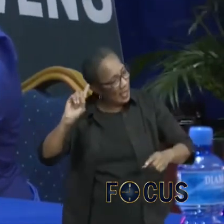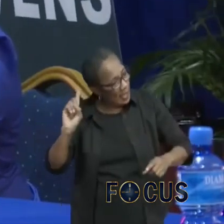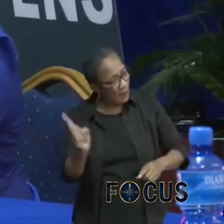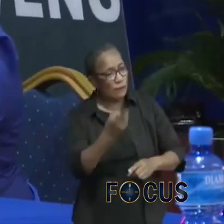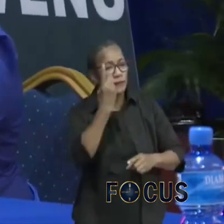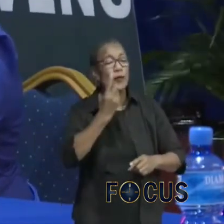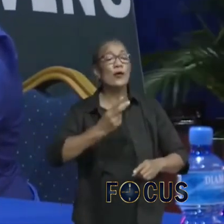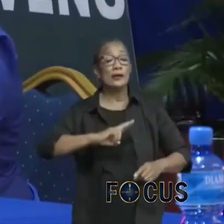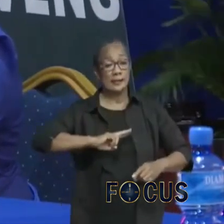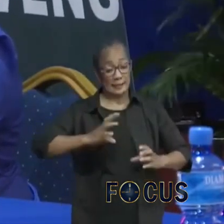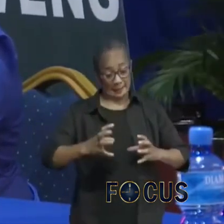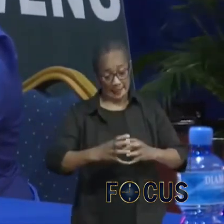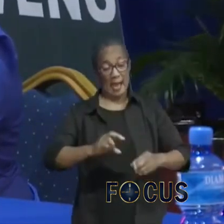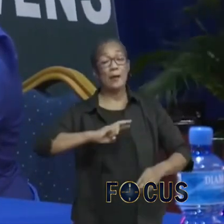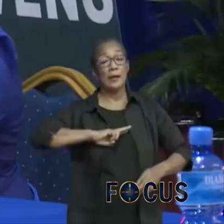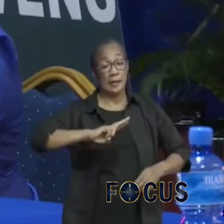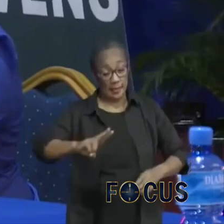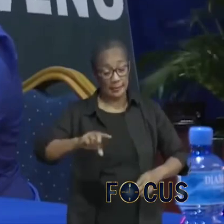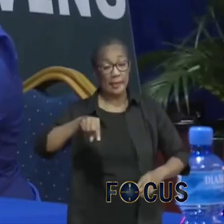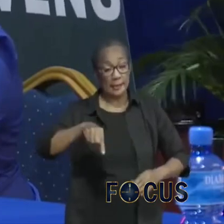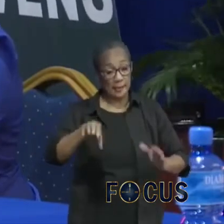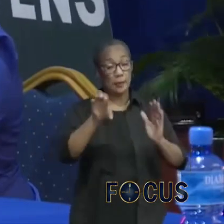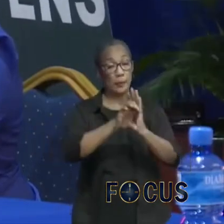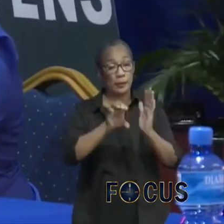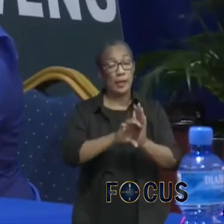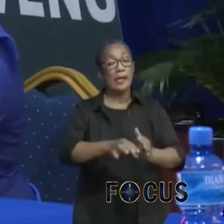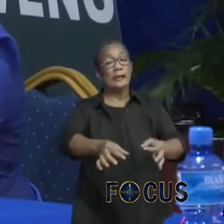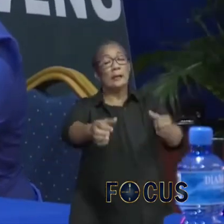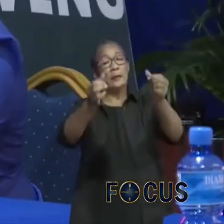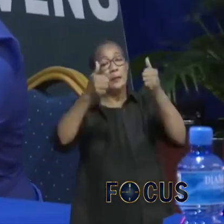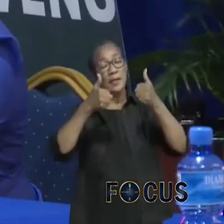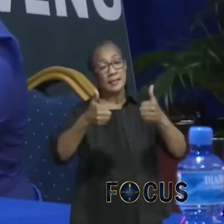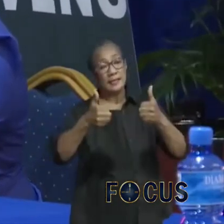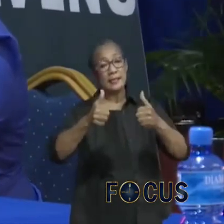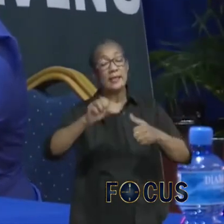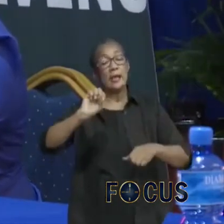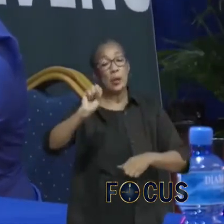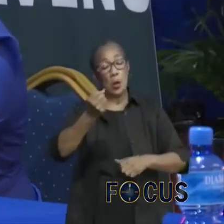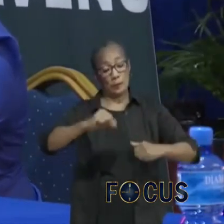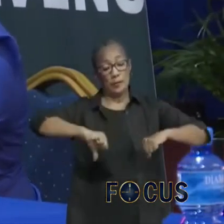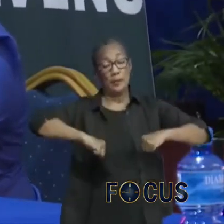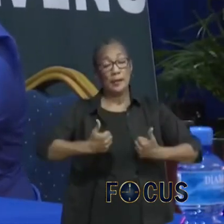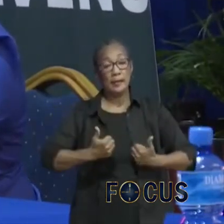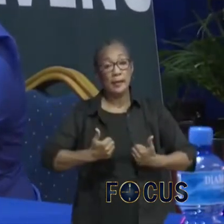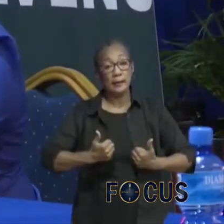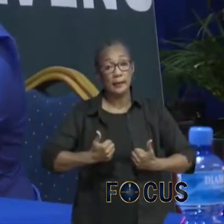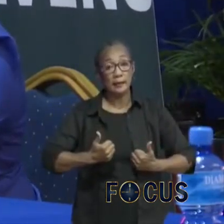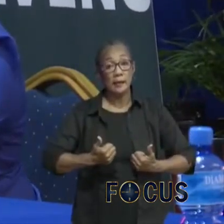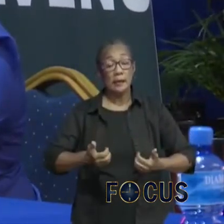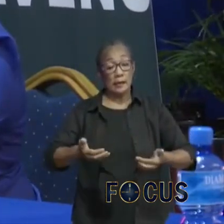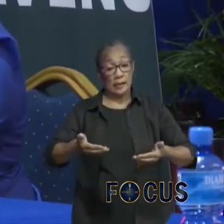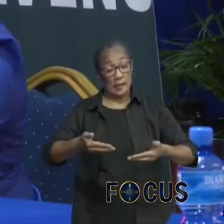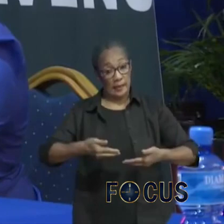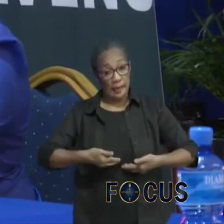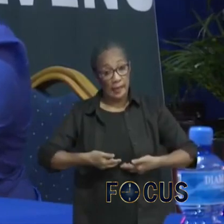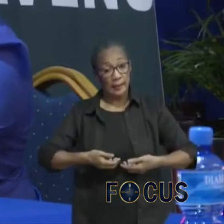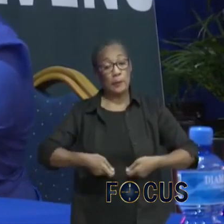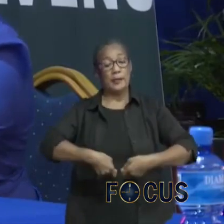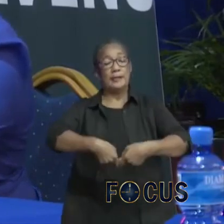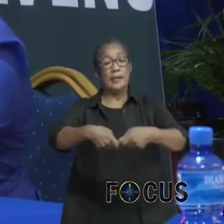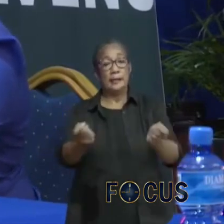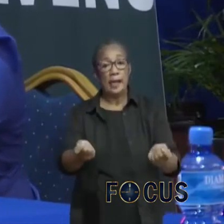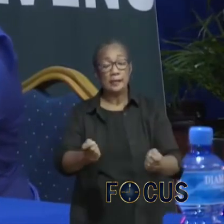eens dat deze protocollen de beste zijn om mee te starten. U krijgt de presentatie straks vanuit